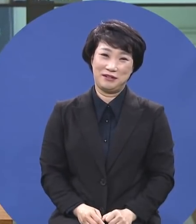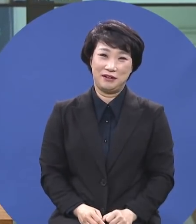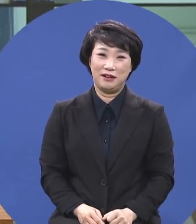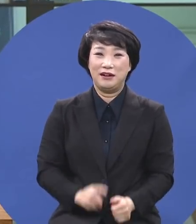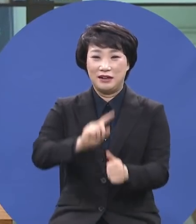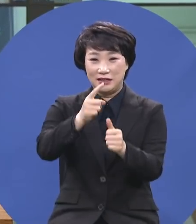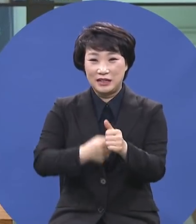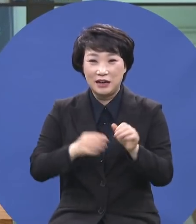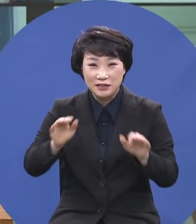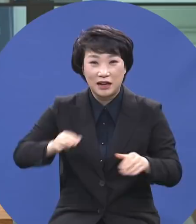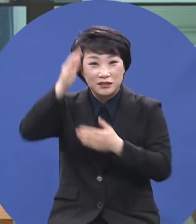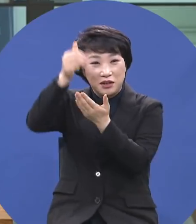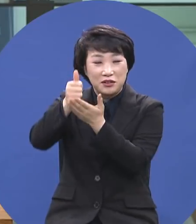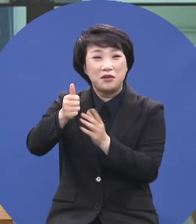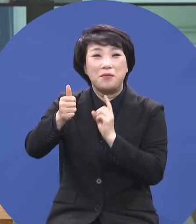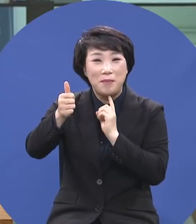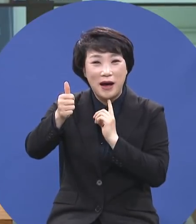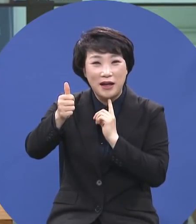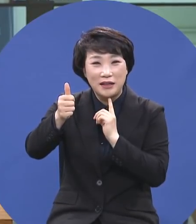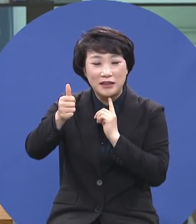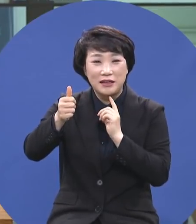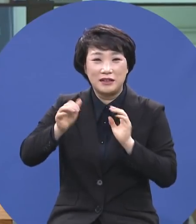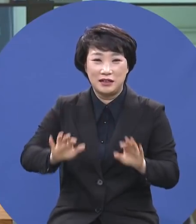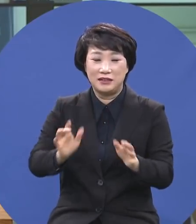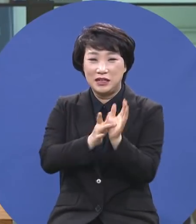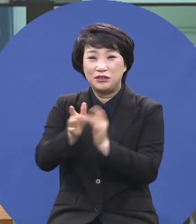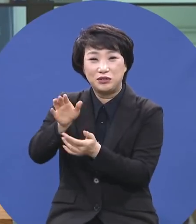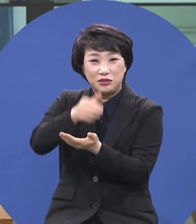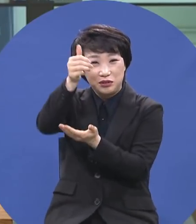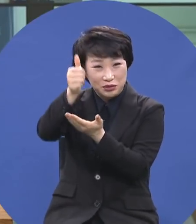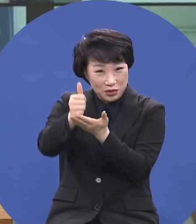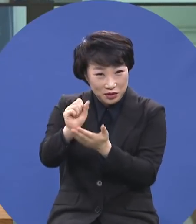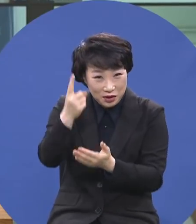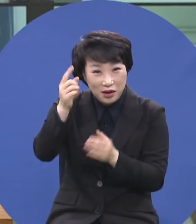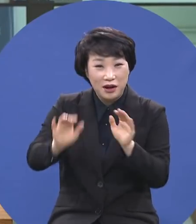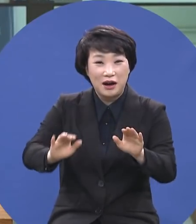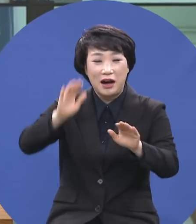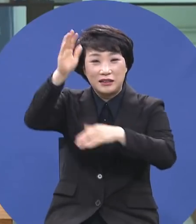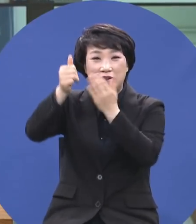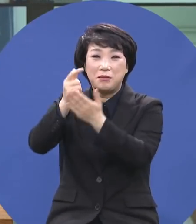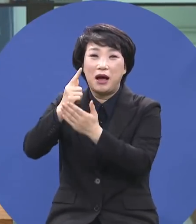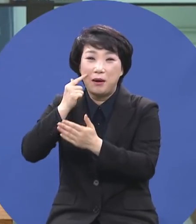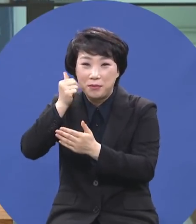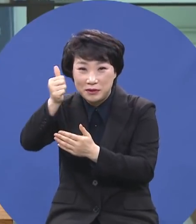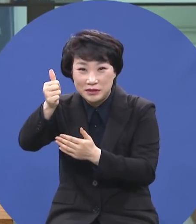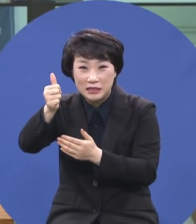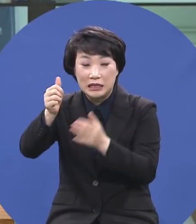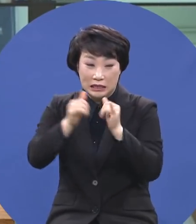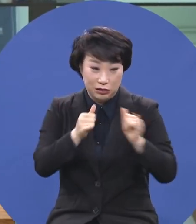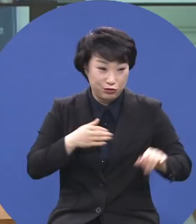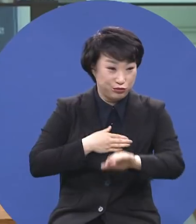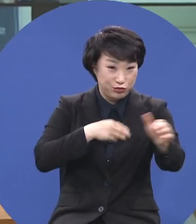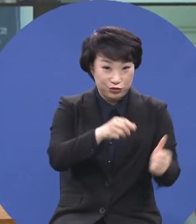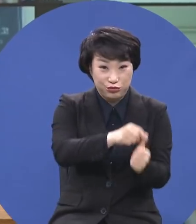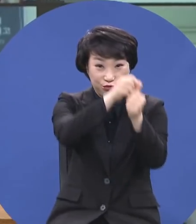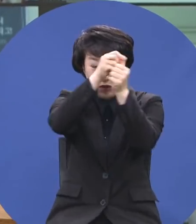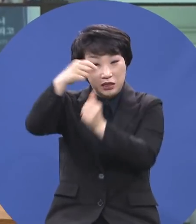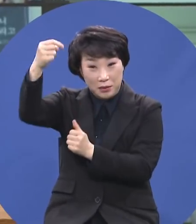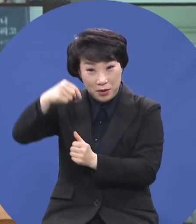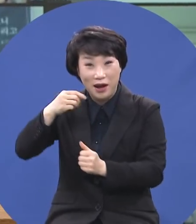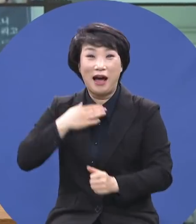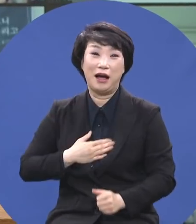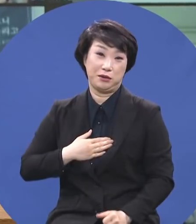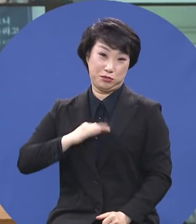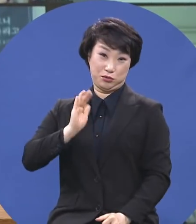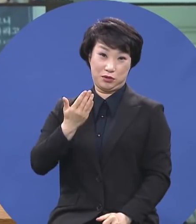그러므로 성령으로만이 예수를 통한 하나님 아버지의 인류 구원의 계명을